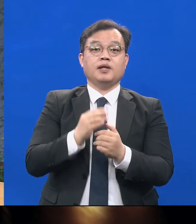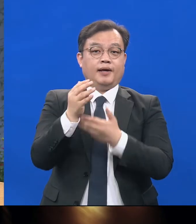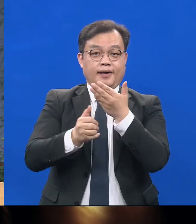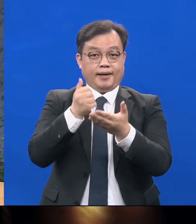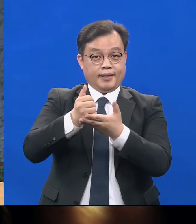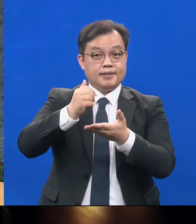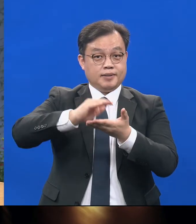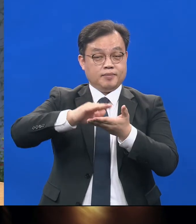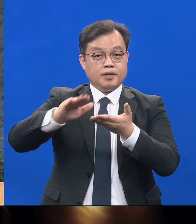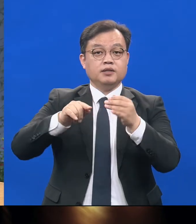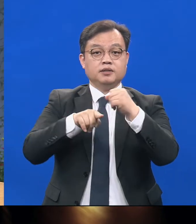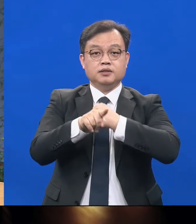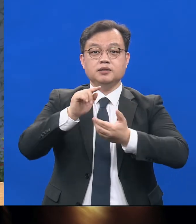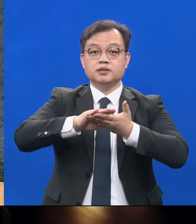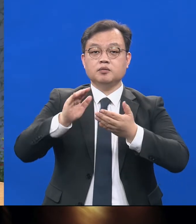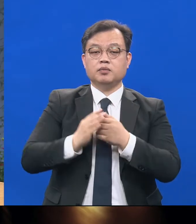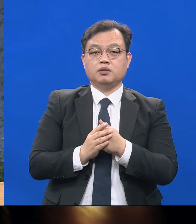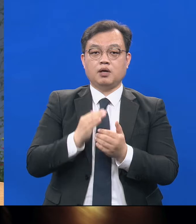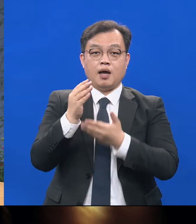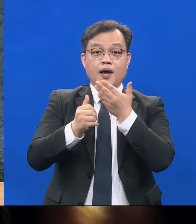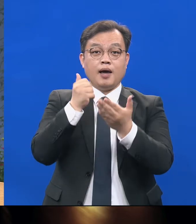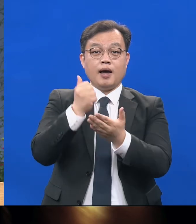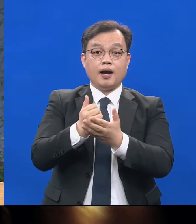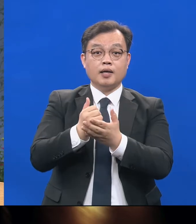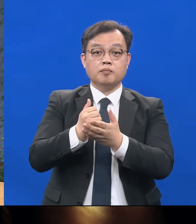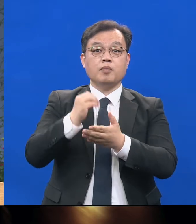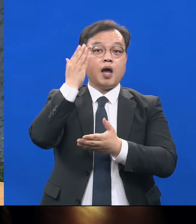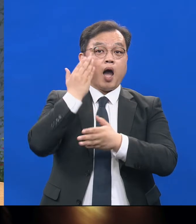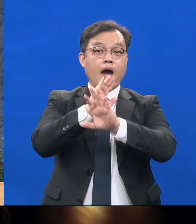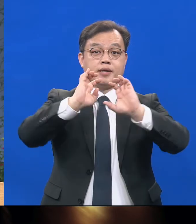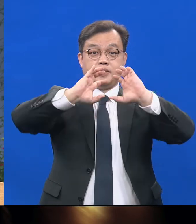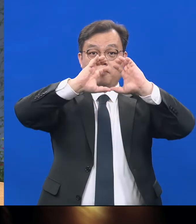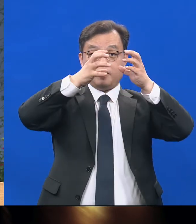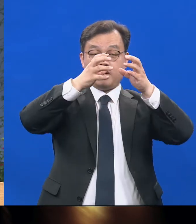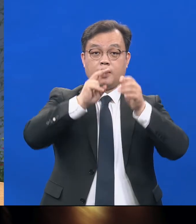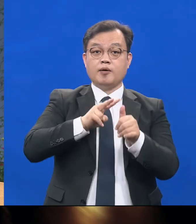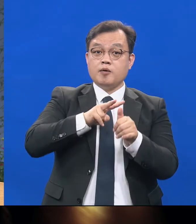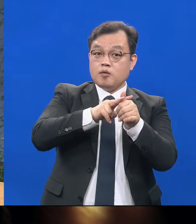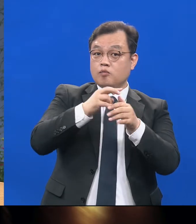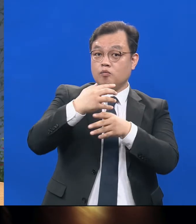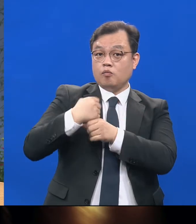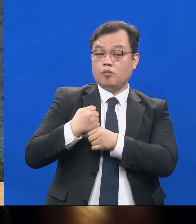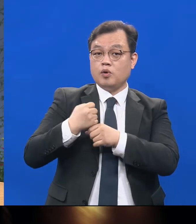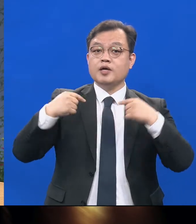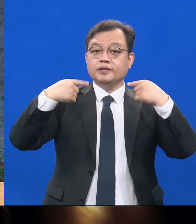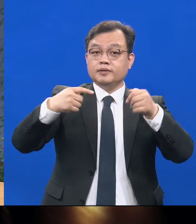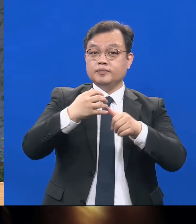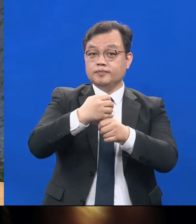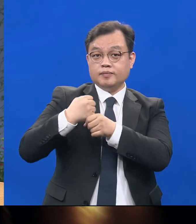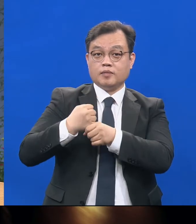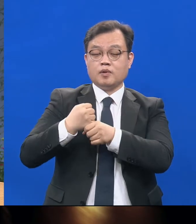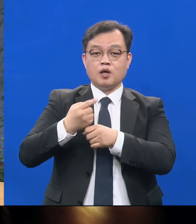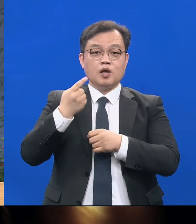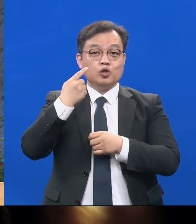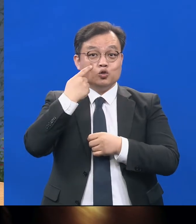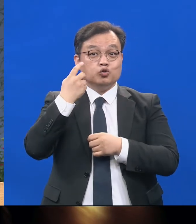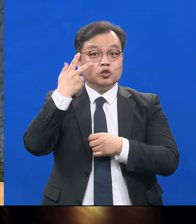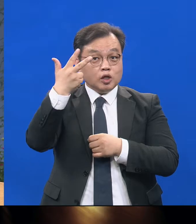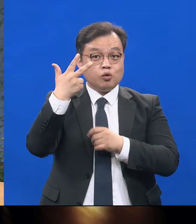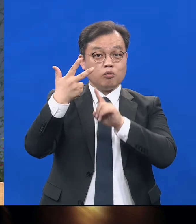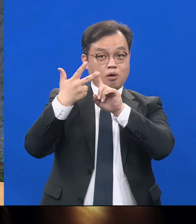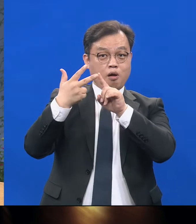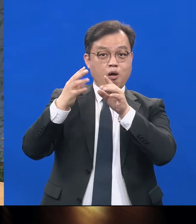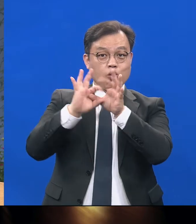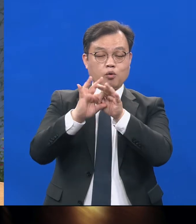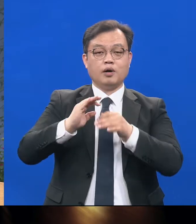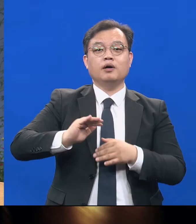그래서 하나님은 천상의 기병들, 천상의 병거들, 일곱 눈 이런 걸 통하여 저와 여러분의